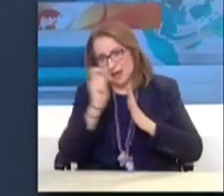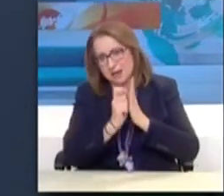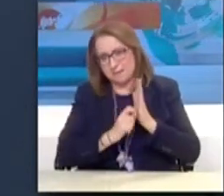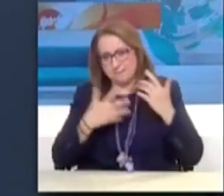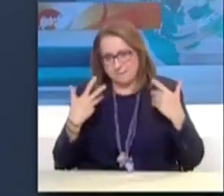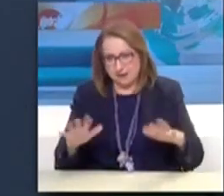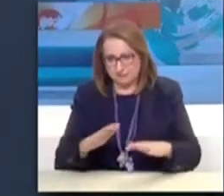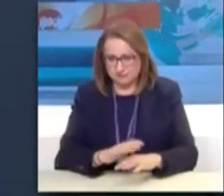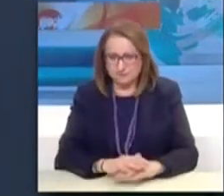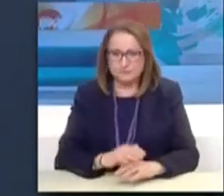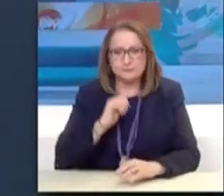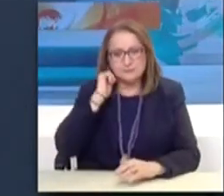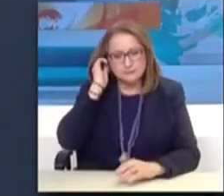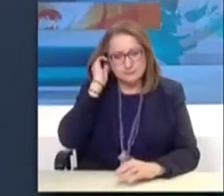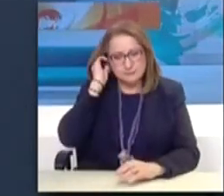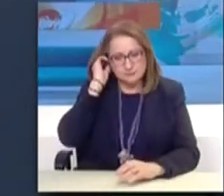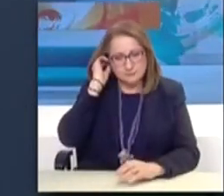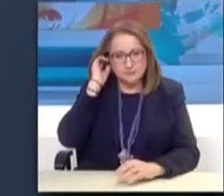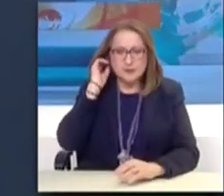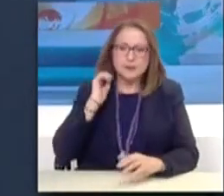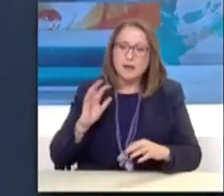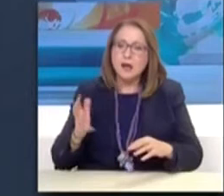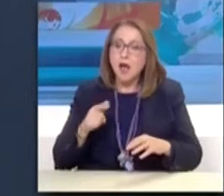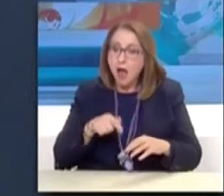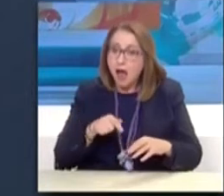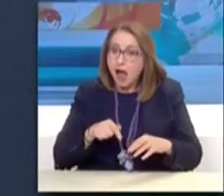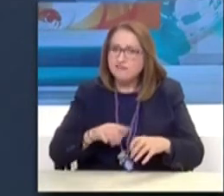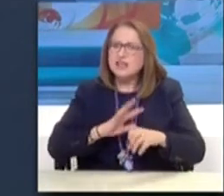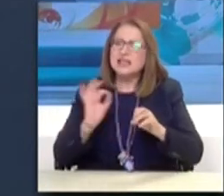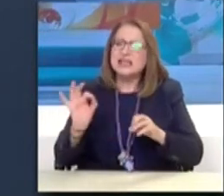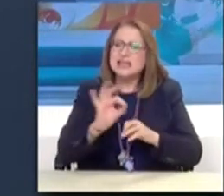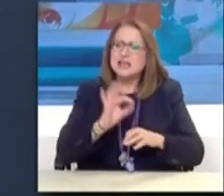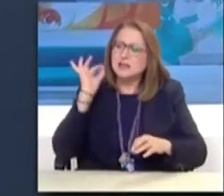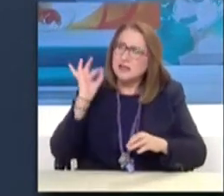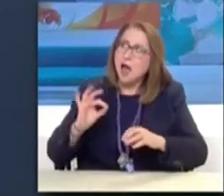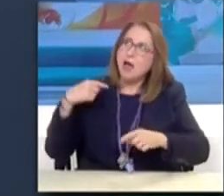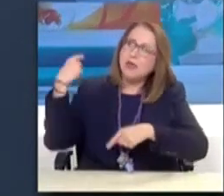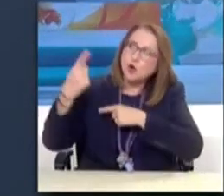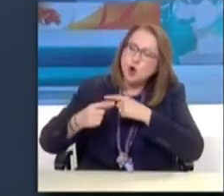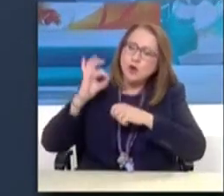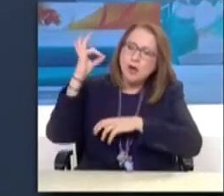θα περιορίσει τη διασπορά τους και θα βελτιώσει τη φροντίδα των ασθενών που είναι στα νοσοκομεία τώρα.